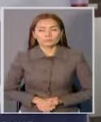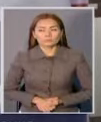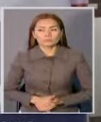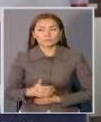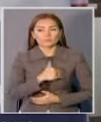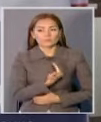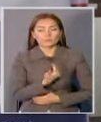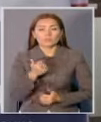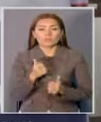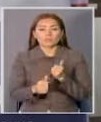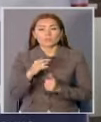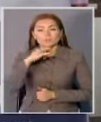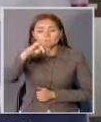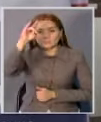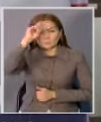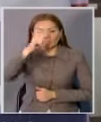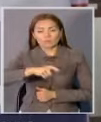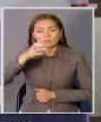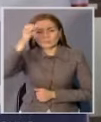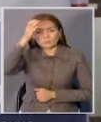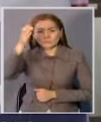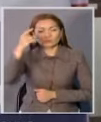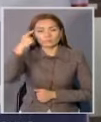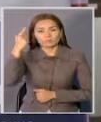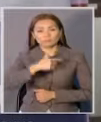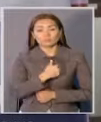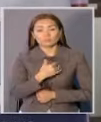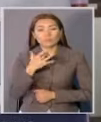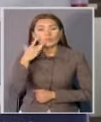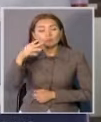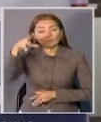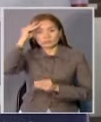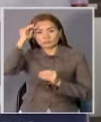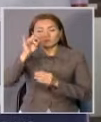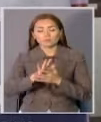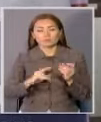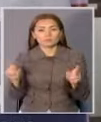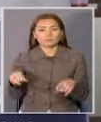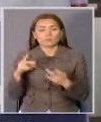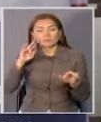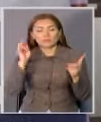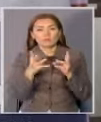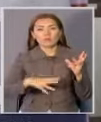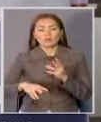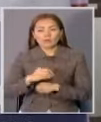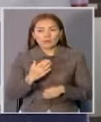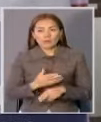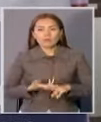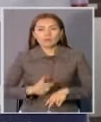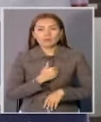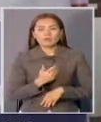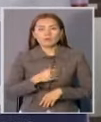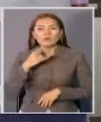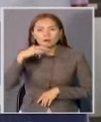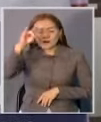Я хочу, чтобы каждый наш гражданин был хорошо образован. Америка очень развитая страна, ее знают во всем мире. Я хочу,